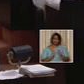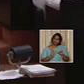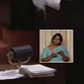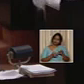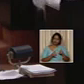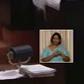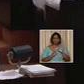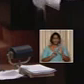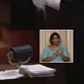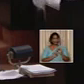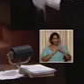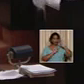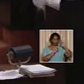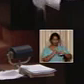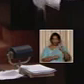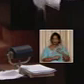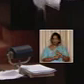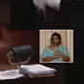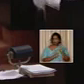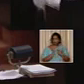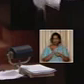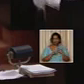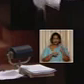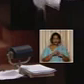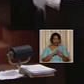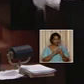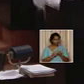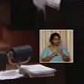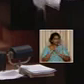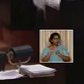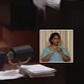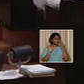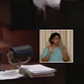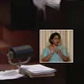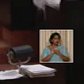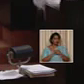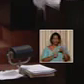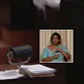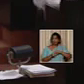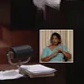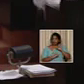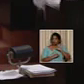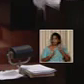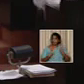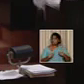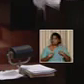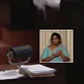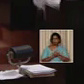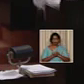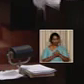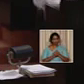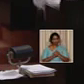නමුත් පෞද්ගලික විශ්වවිද්‍යාල රජයේ නව බදු අය කිරීමේ ක්‍රමවේදයේ හමුවේ ආයතනයට ඇතිවන පාඩු සියල්ලම